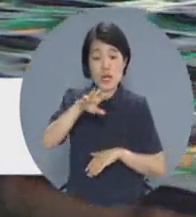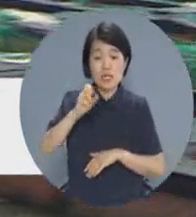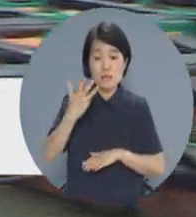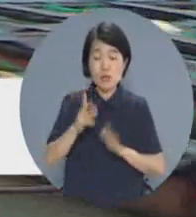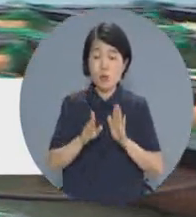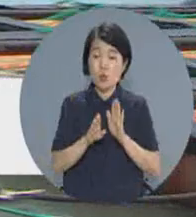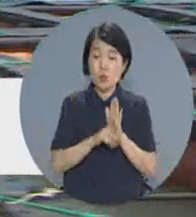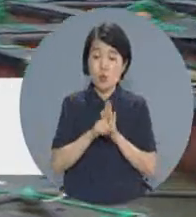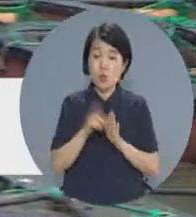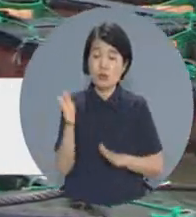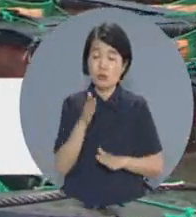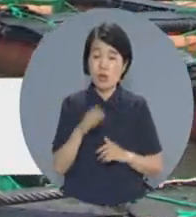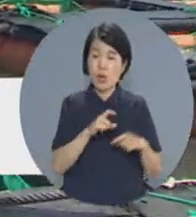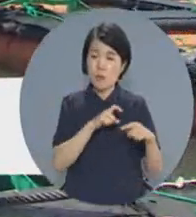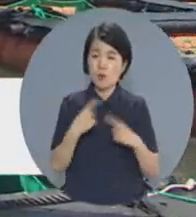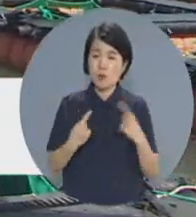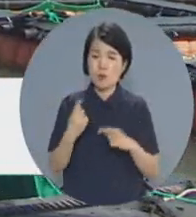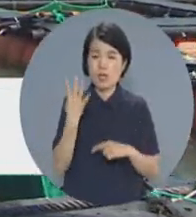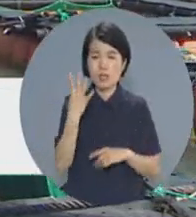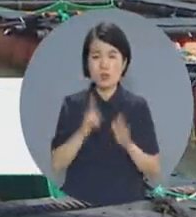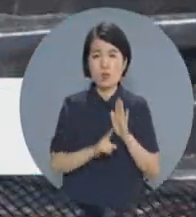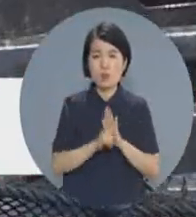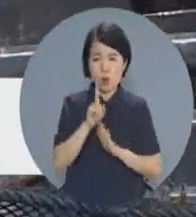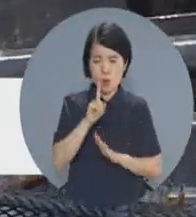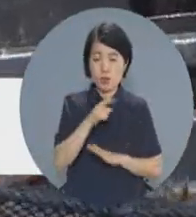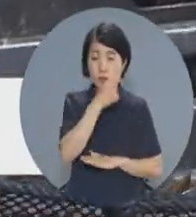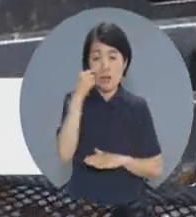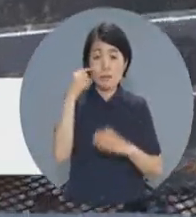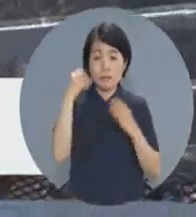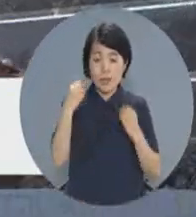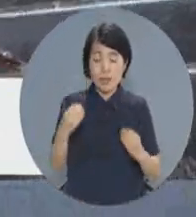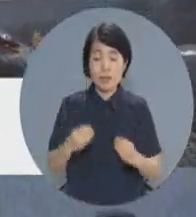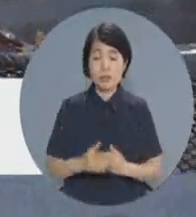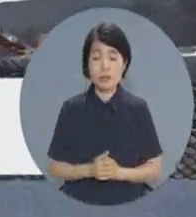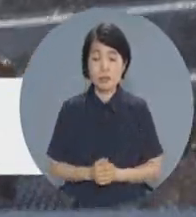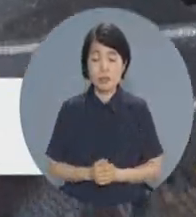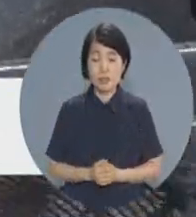28도 안팎으로 평년 수준보다 4도가량 높은 것으로 나타났습니다.